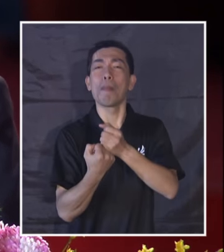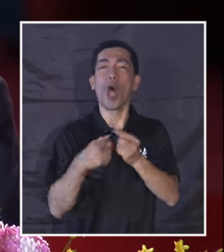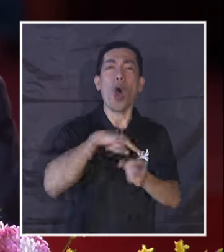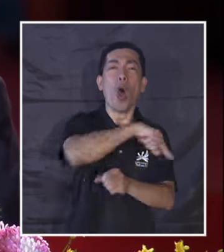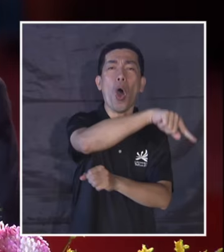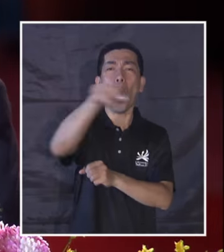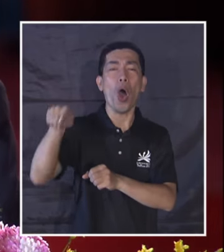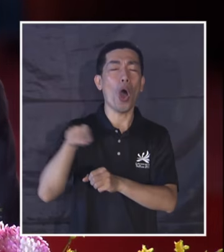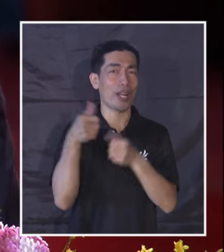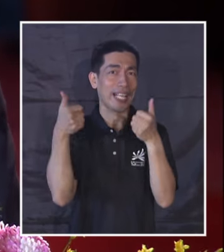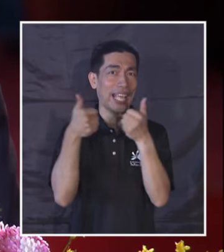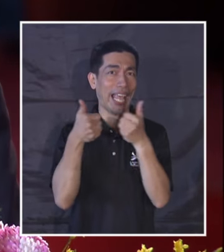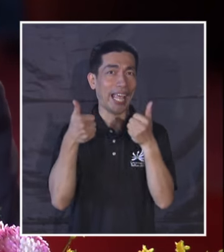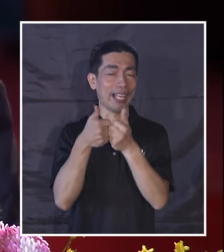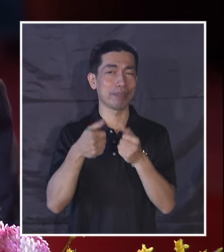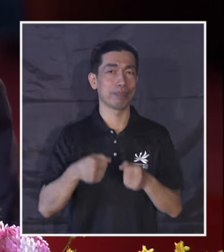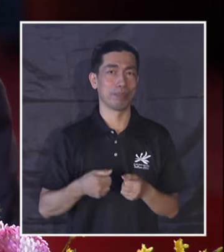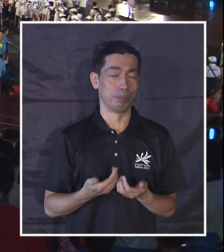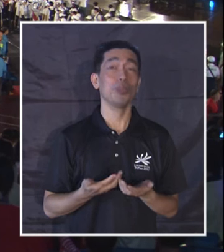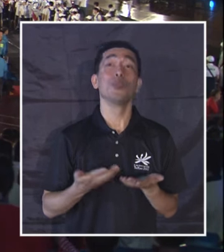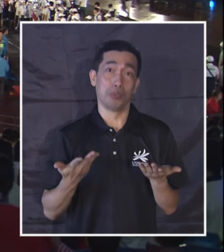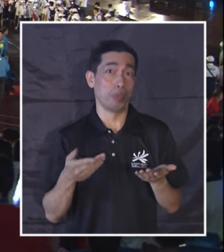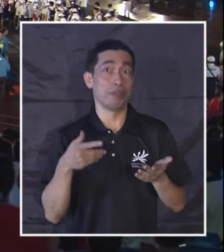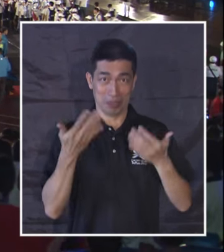才能够办理的这么顺利。